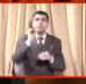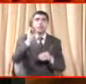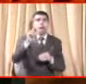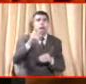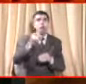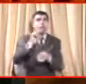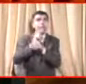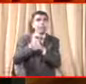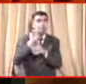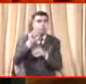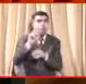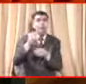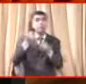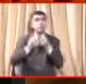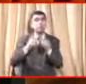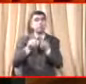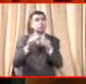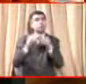السائقين ولا اللي كيستغلوه. شكرا.